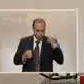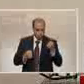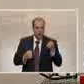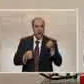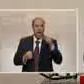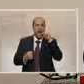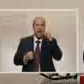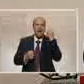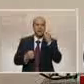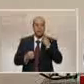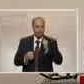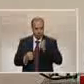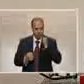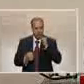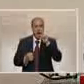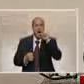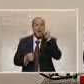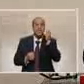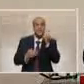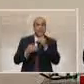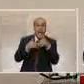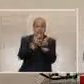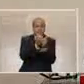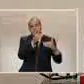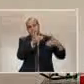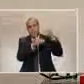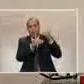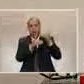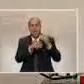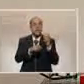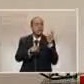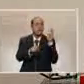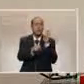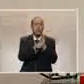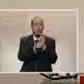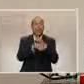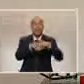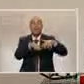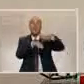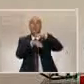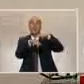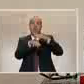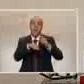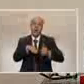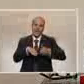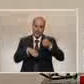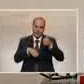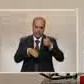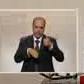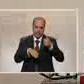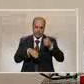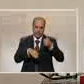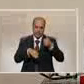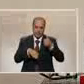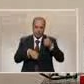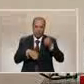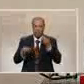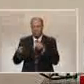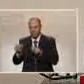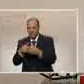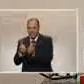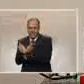رجل مستقل رجل فوق الاحزاب لكي تبقى هي فوق كل الخزعبلات